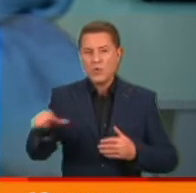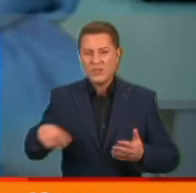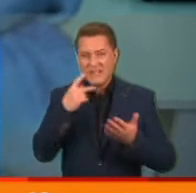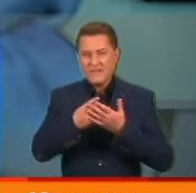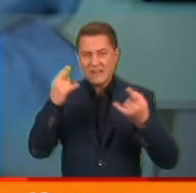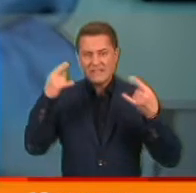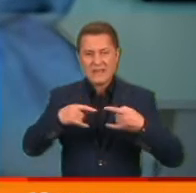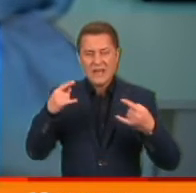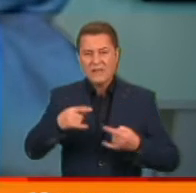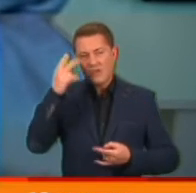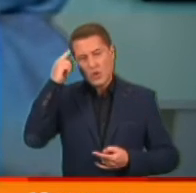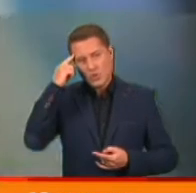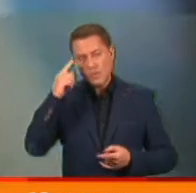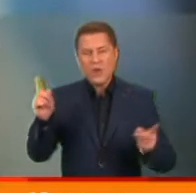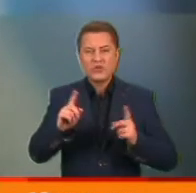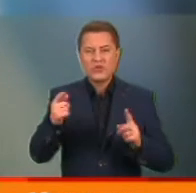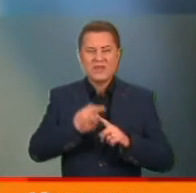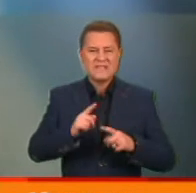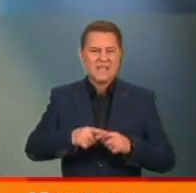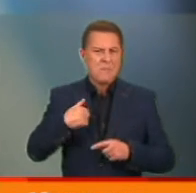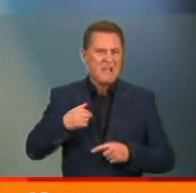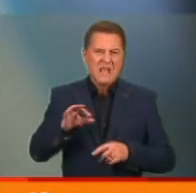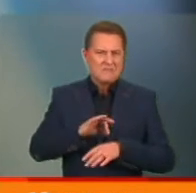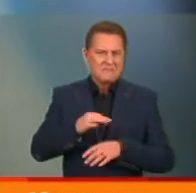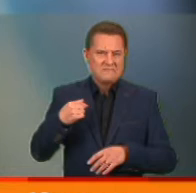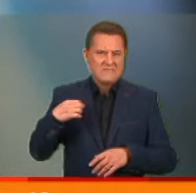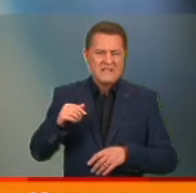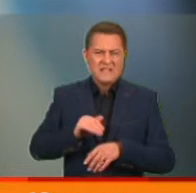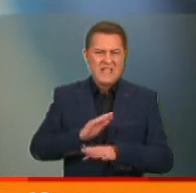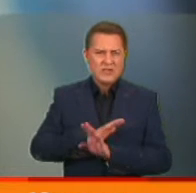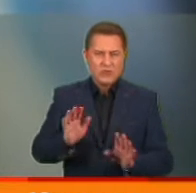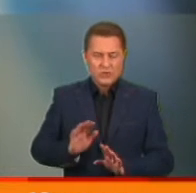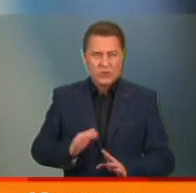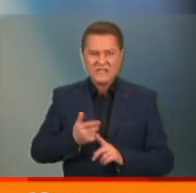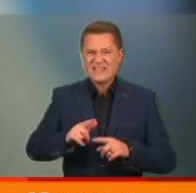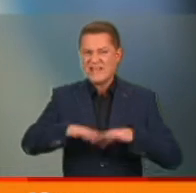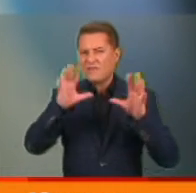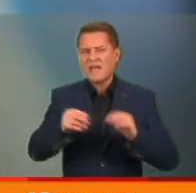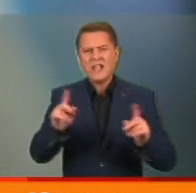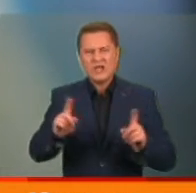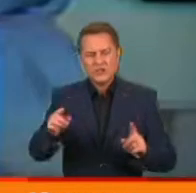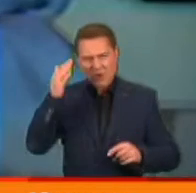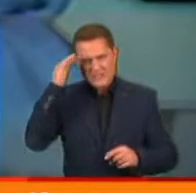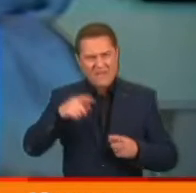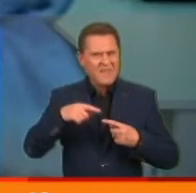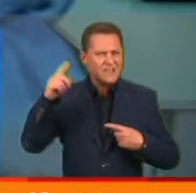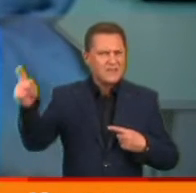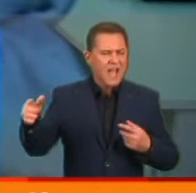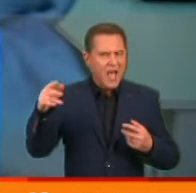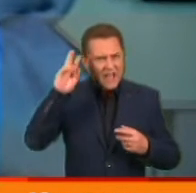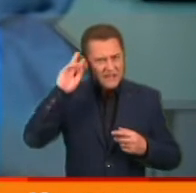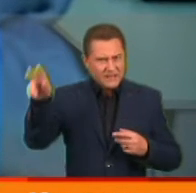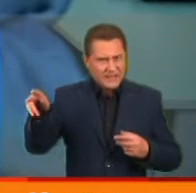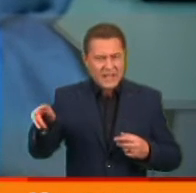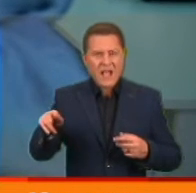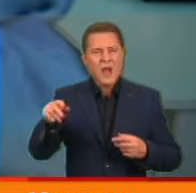вони думають, лежачи на дивані, що це мене не стосується. Це взагалі щось таке віддалене і це